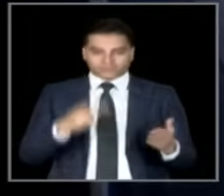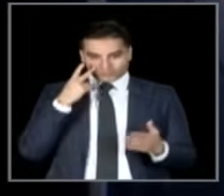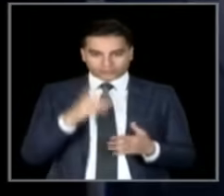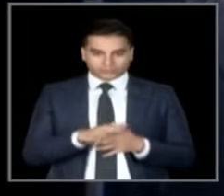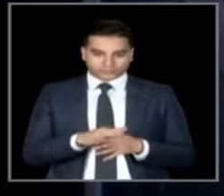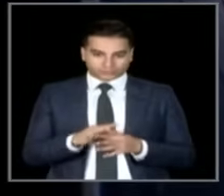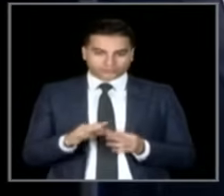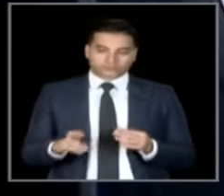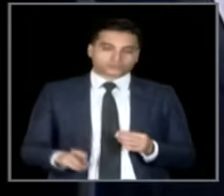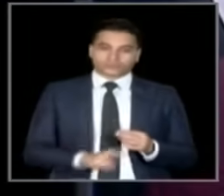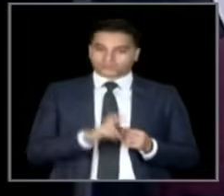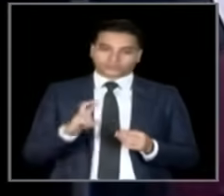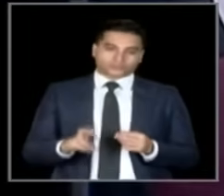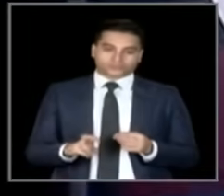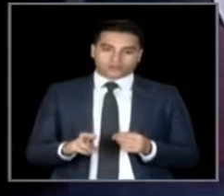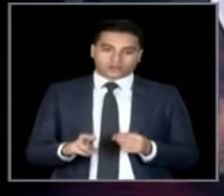وهنشوف